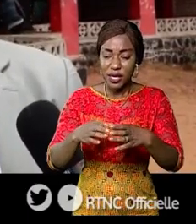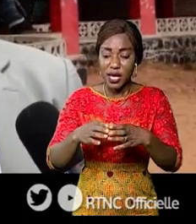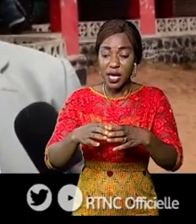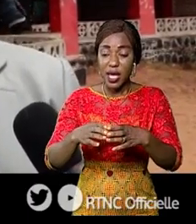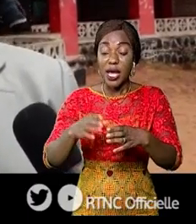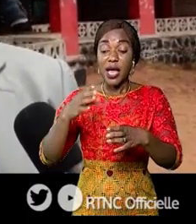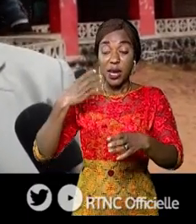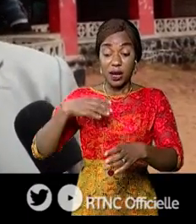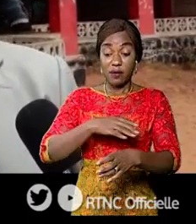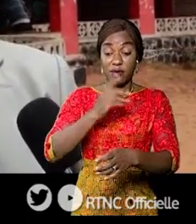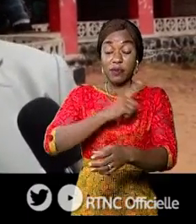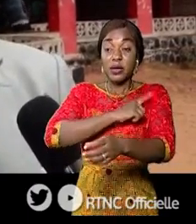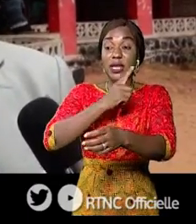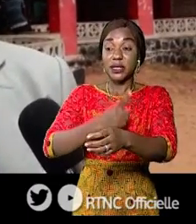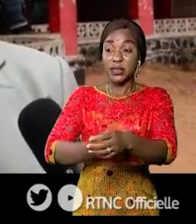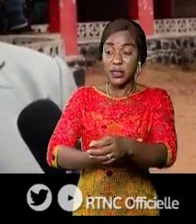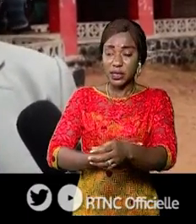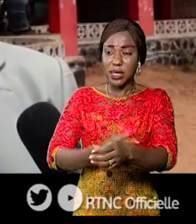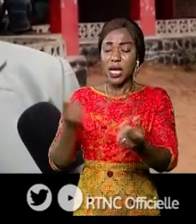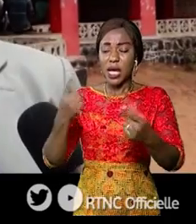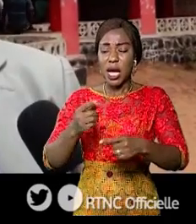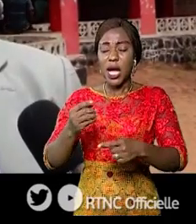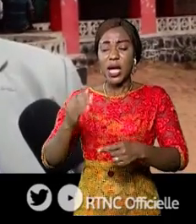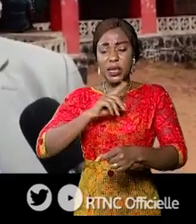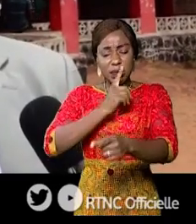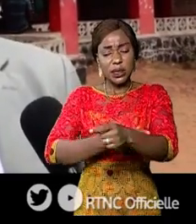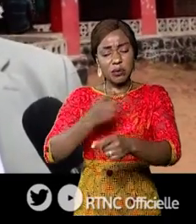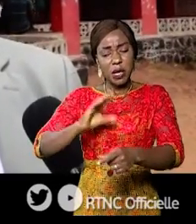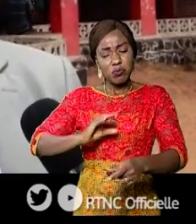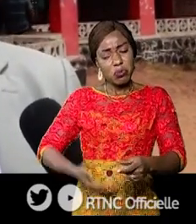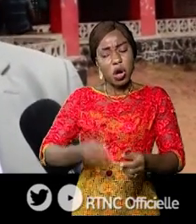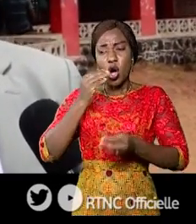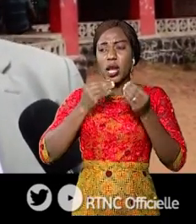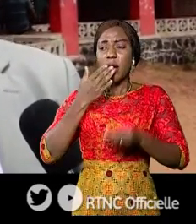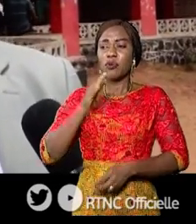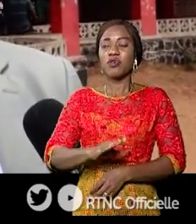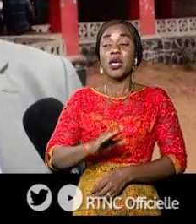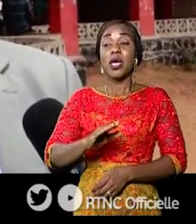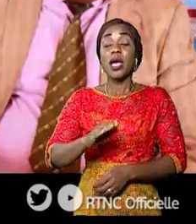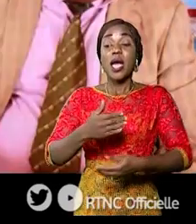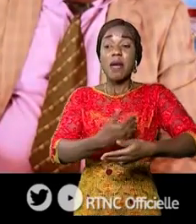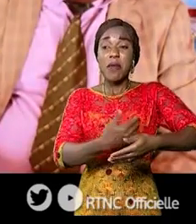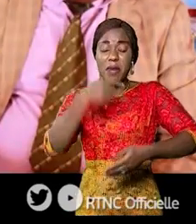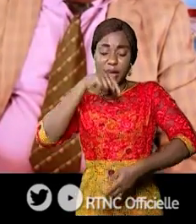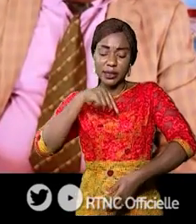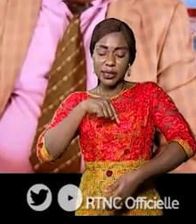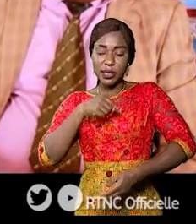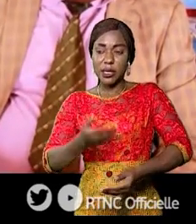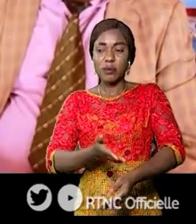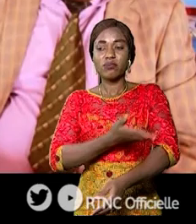femme enceinte a des problèmes, la nutrition de l'enfant aussi et du bébé en pâtit. À